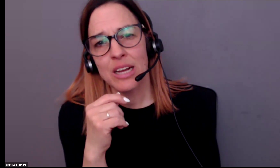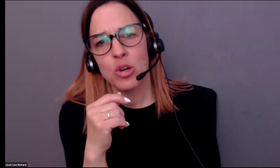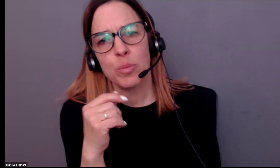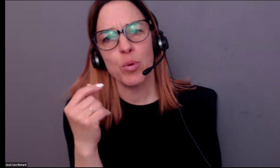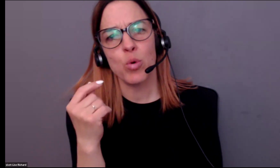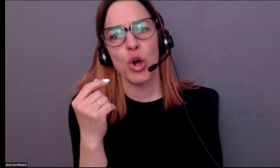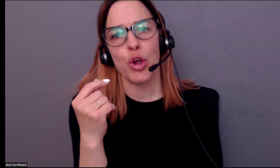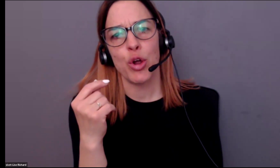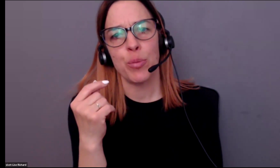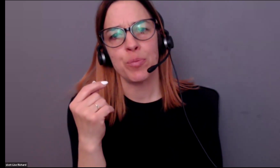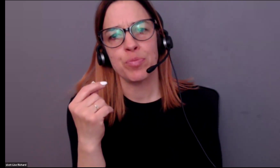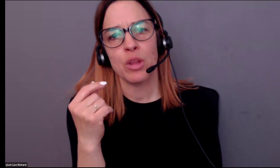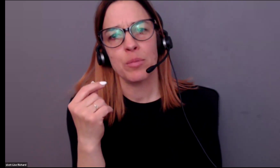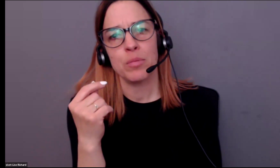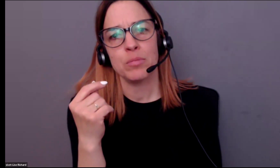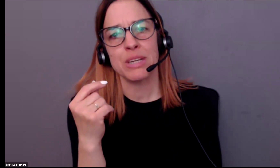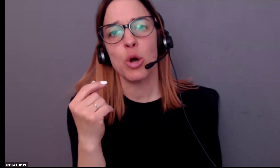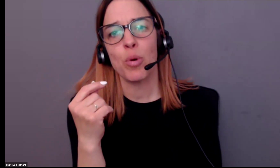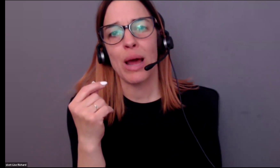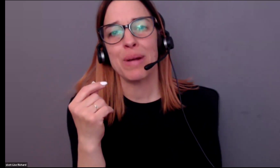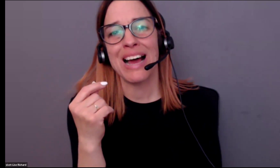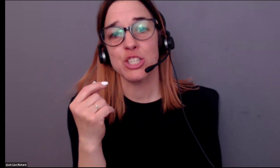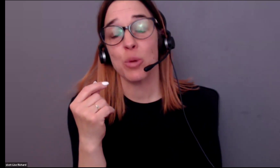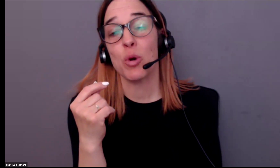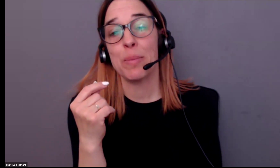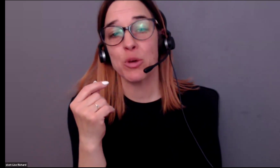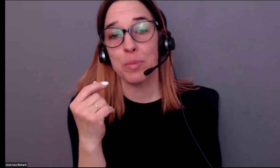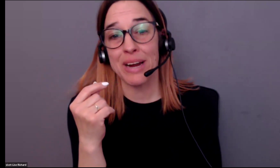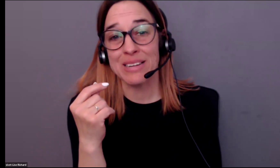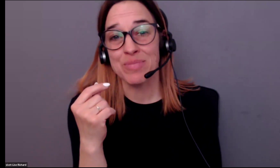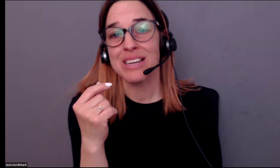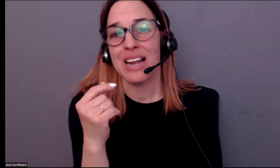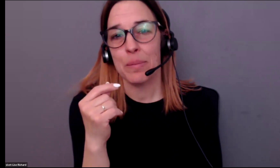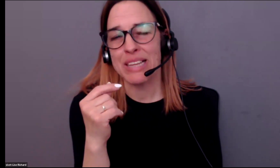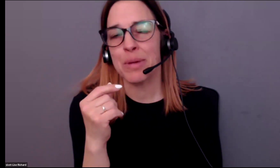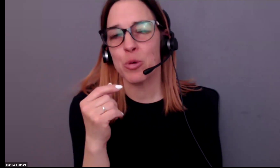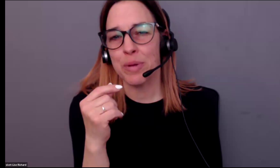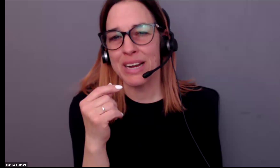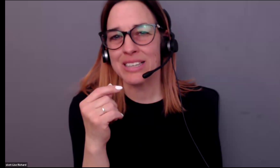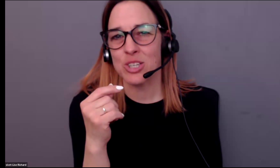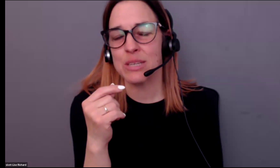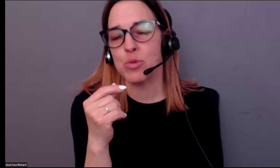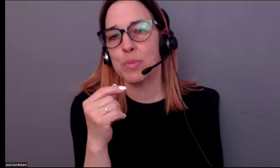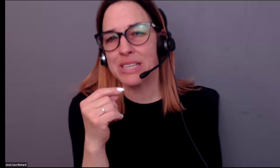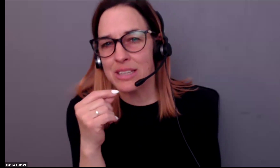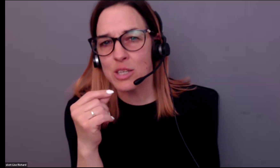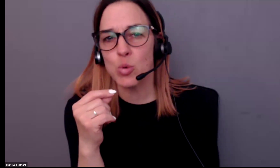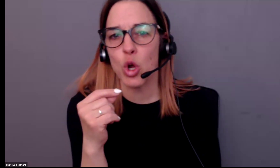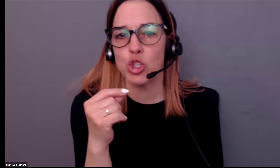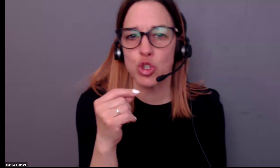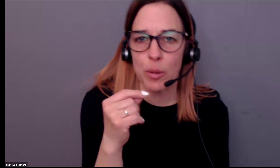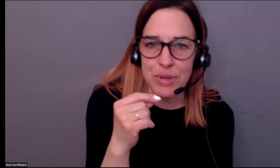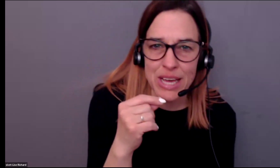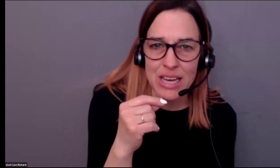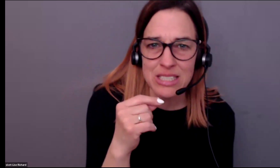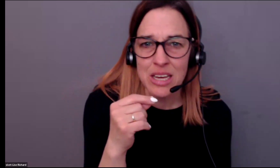différents modèles là, pour, mettons, pour la plage, pour le maillot de bain? Elle parle des maillots de bain. Est-ce que c'est mieux un bikini